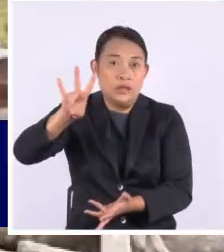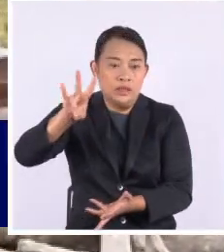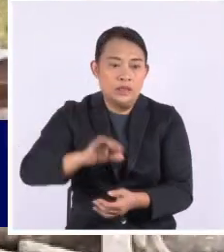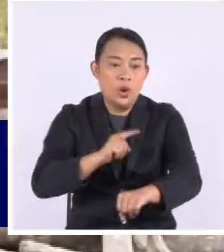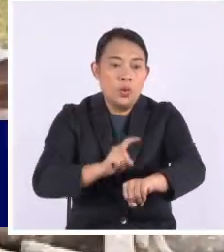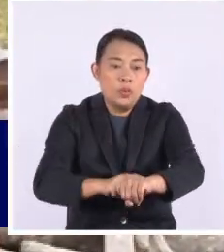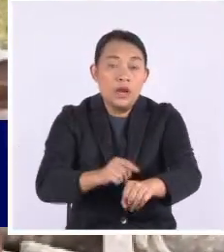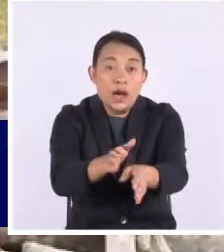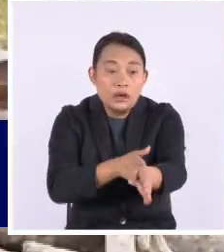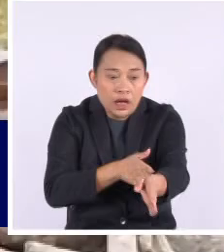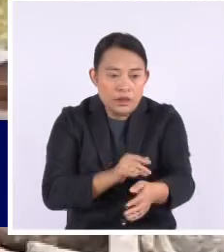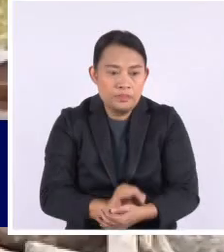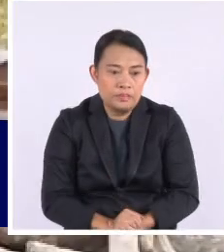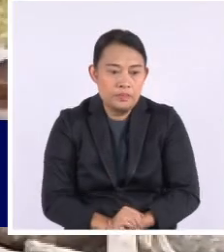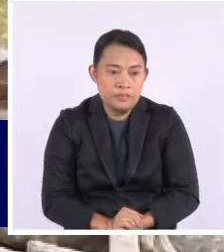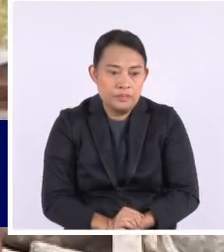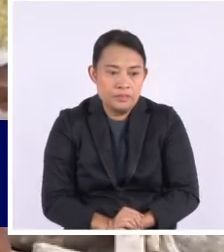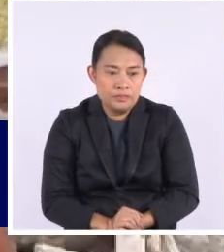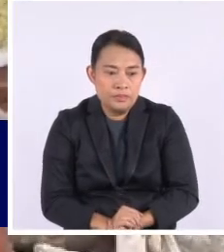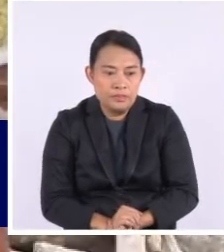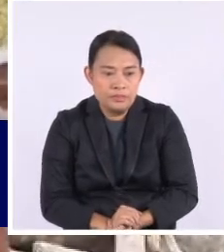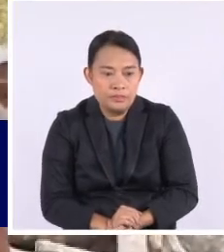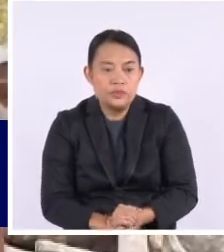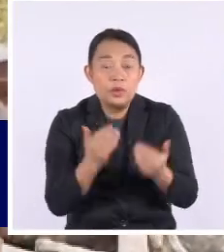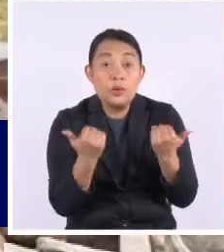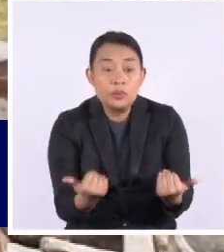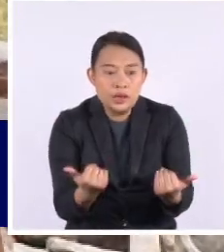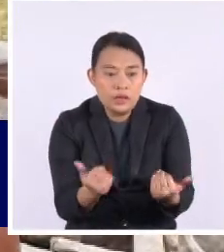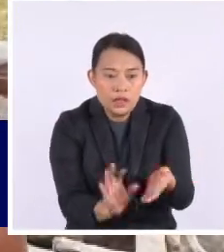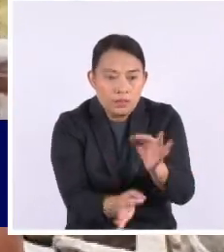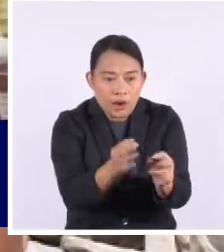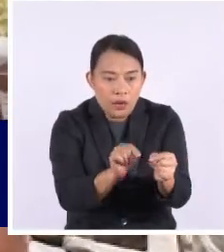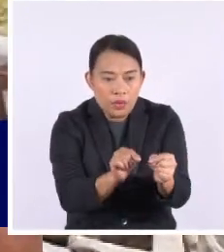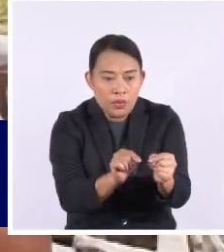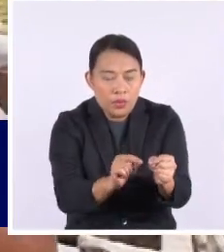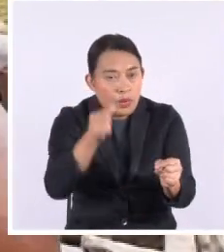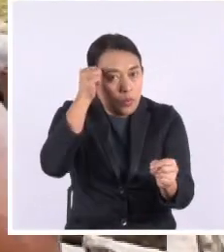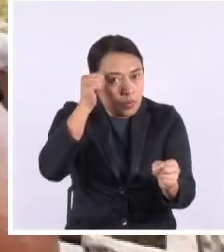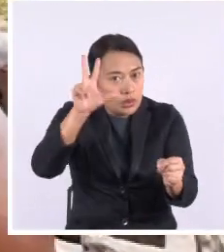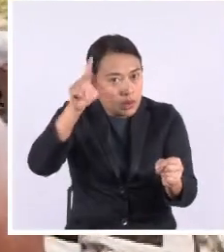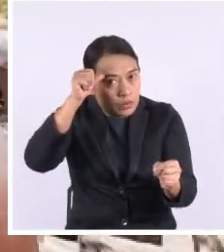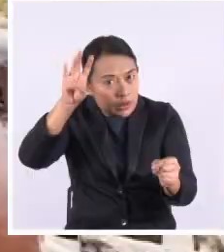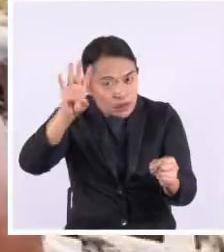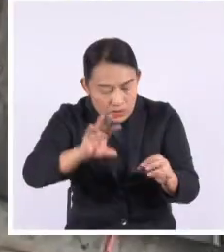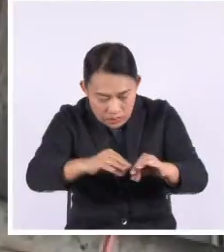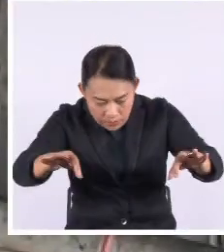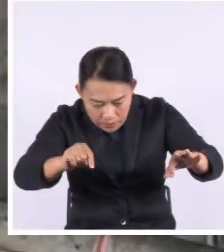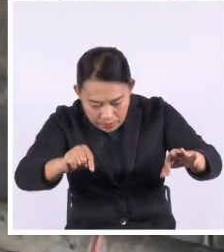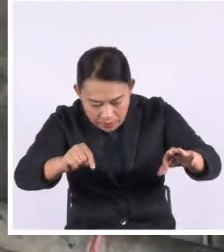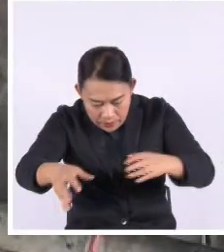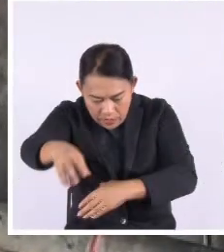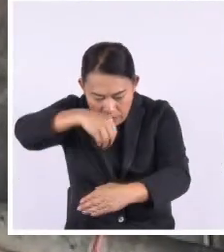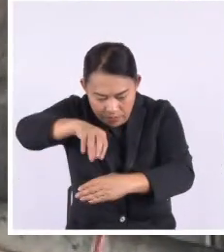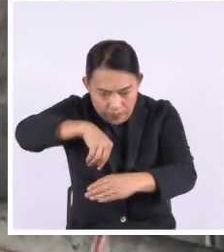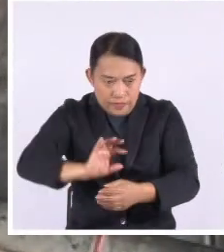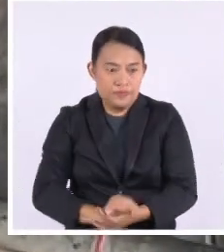านมั้ย ถ้าว่ามกแล้วจุดมั่วจุดวันนี้นะ 3-4 วันถึงจะเปิดได้ เผาถ่านนะคะ ใ